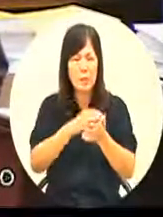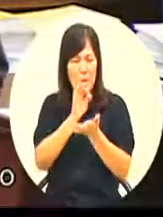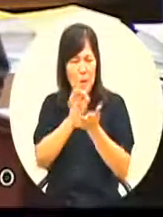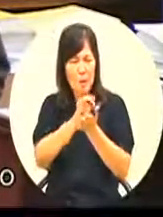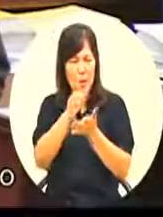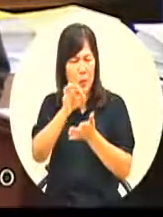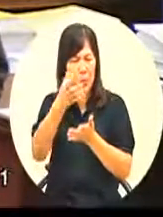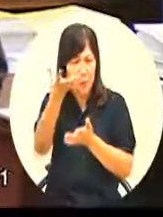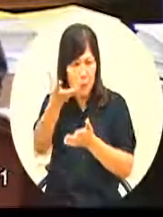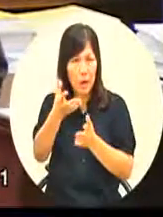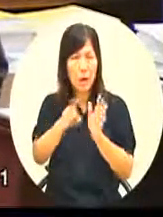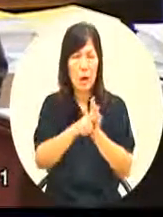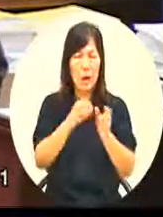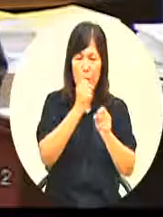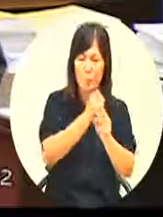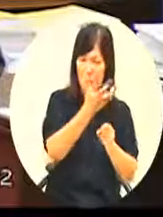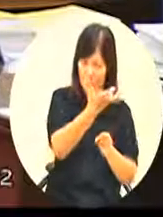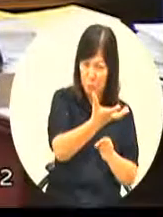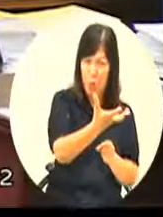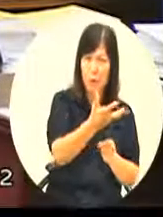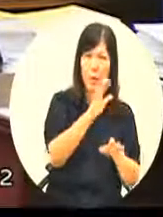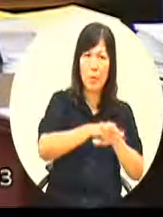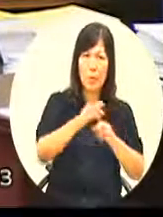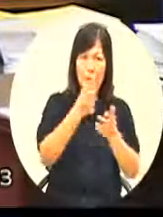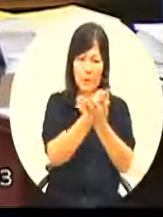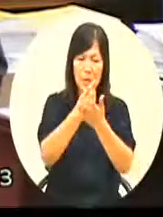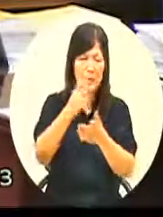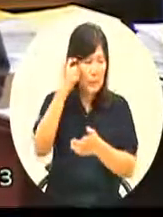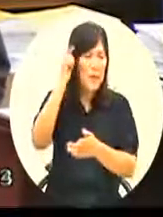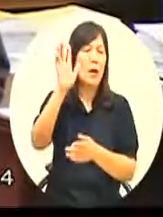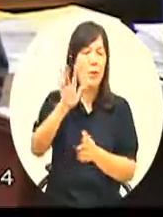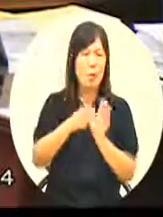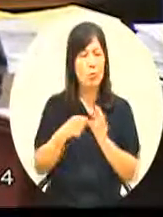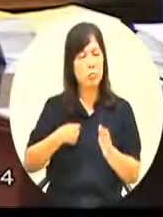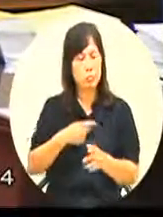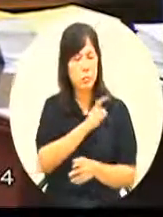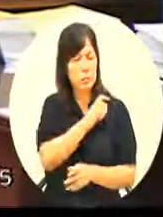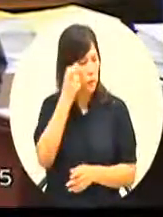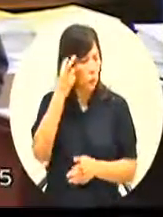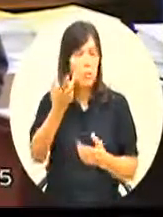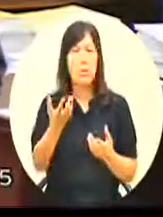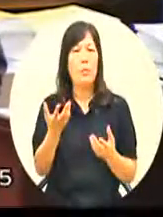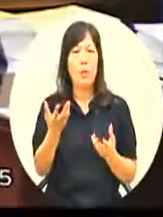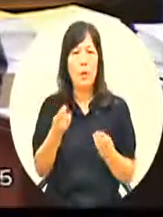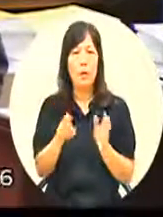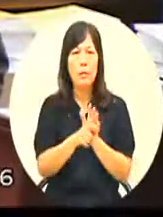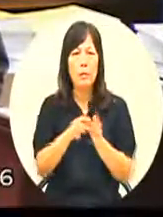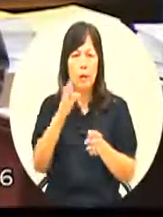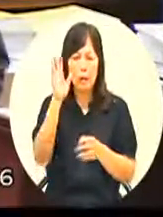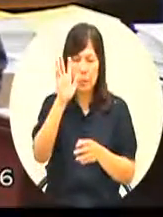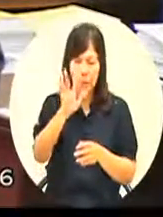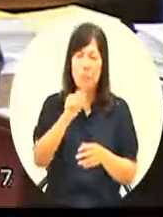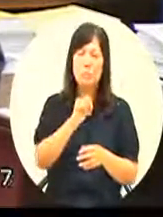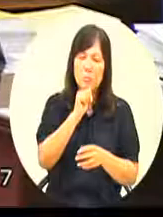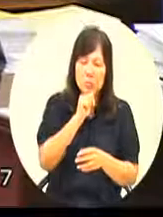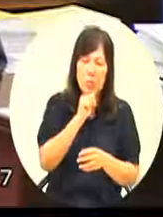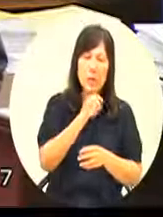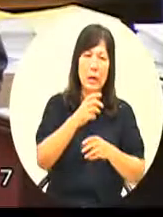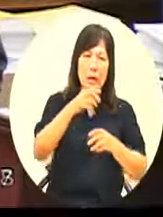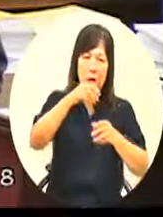钱才能做大事，才会让人民有感。我不认为这样，里面有一些更是穷的县，南